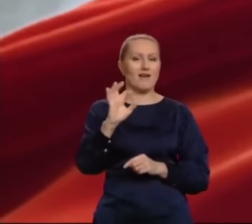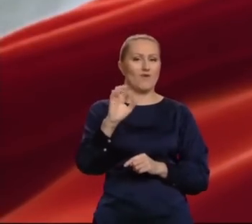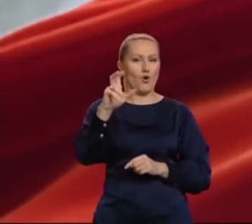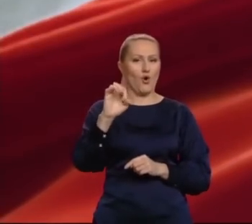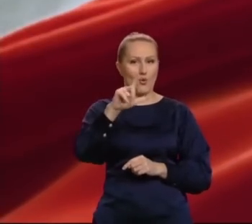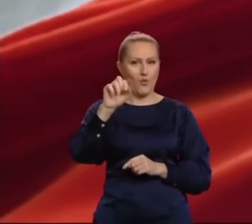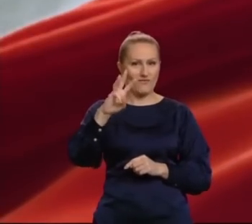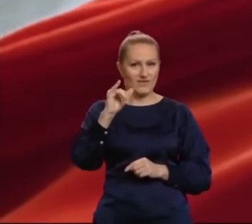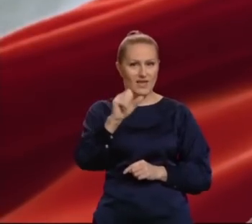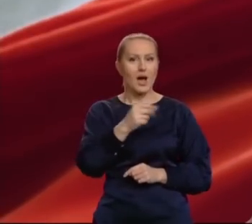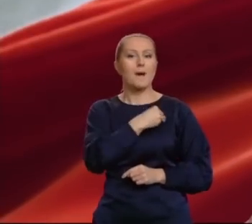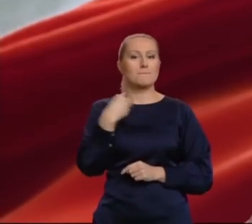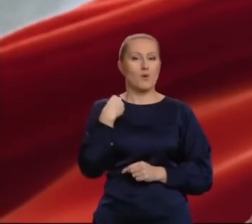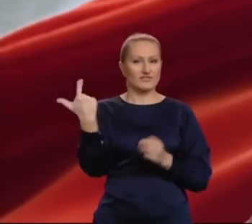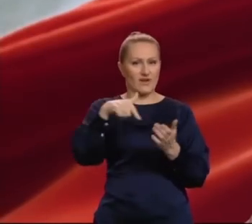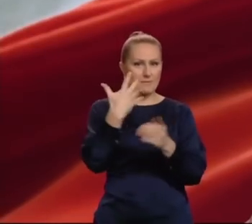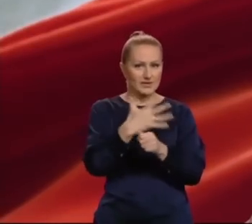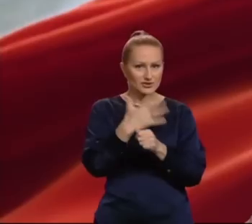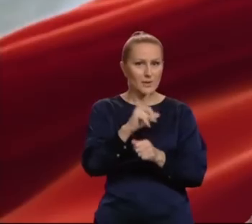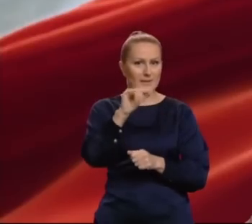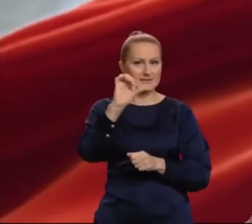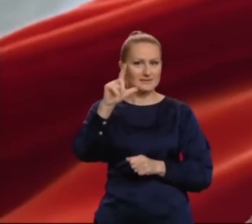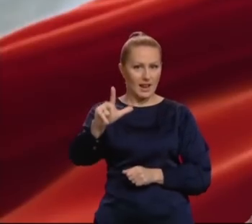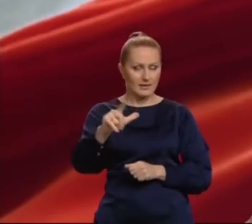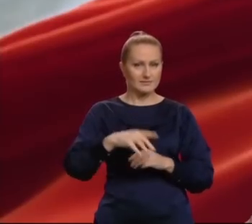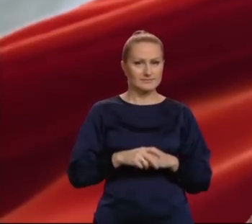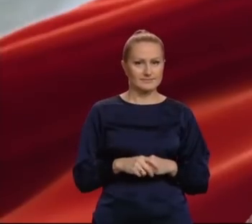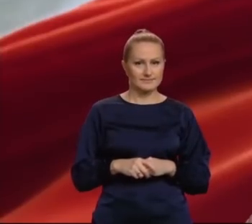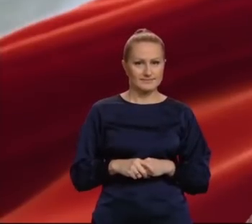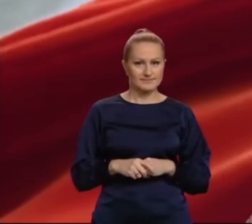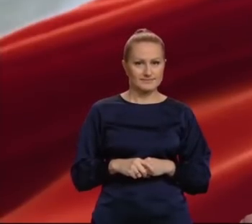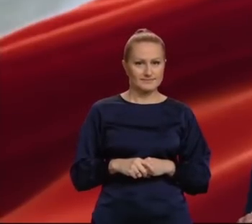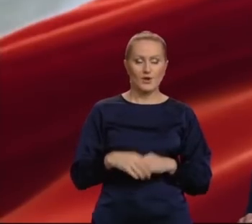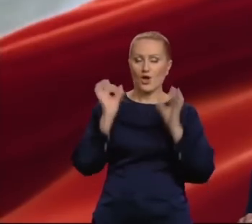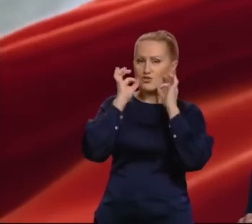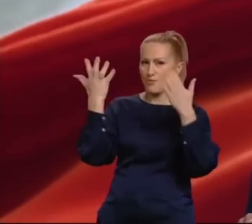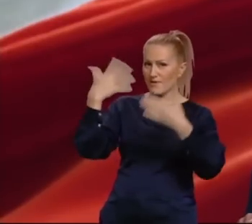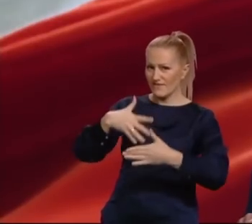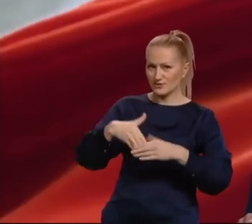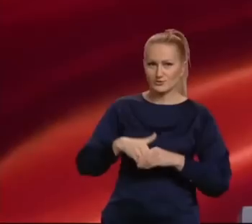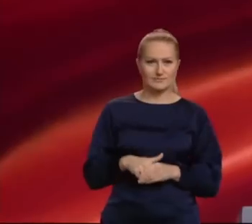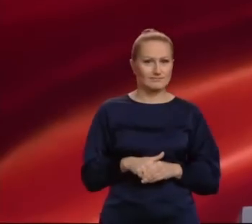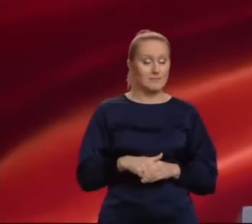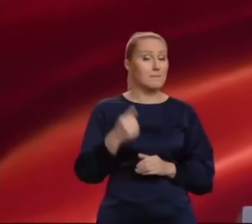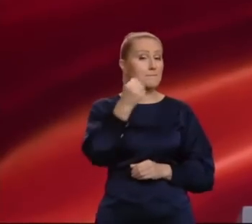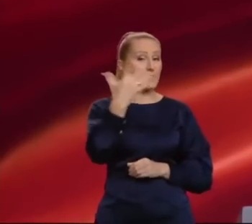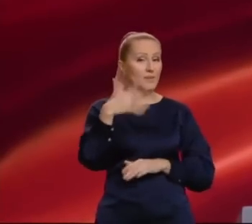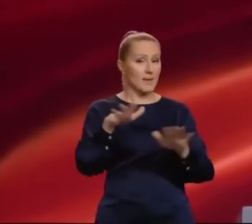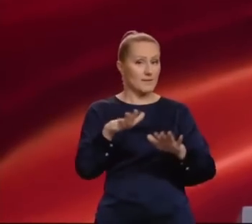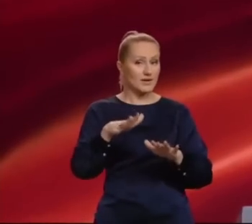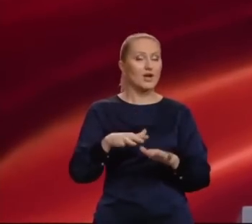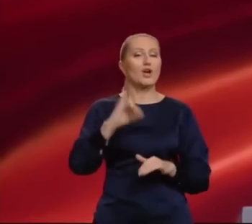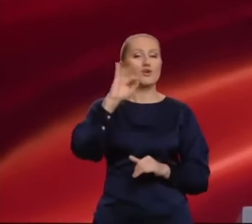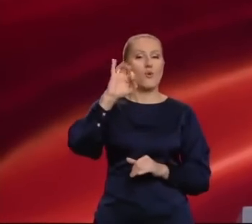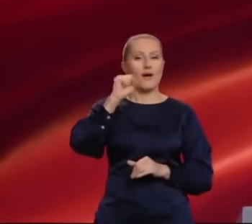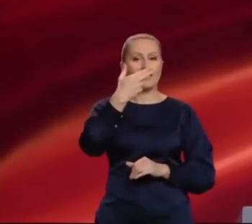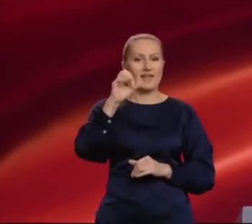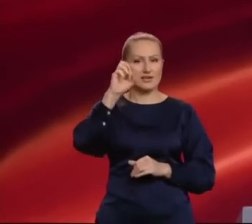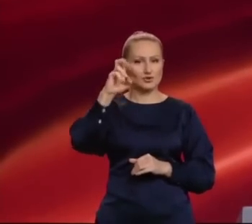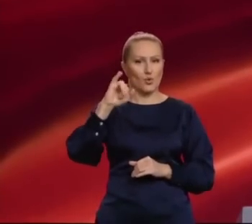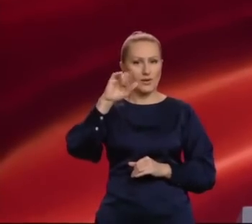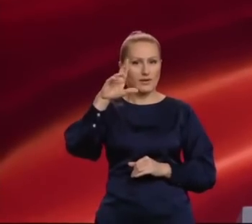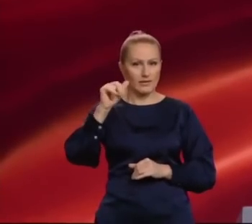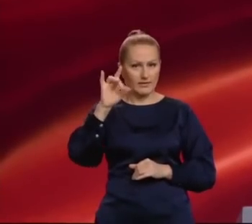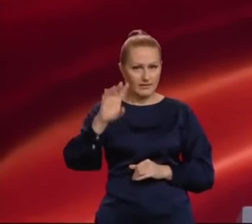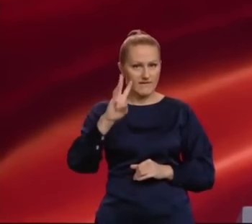Korwina brakuje. 2050 Szymona Hołowni. Nie, kto będzie Męcen? Dobry wieczór. Przy stanowisku piątym Joanna Scheuring-Wielgus, Komitet